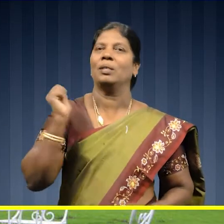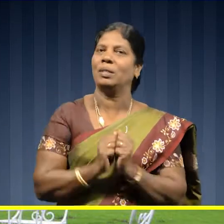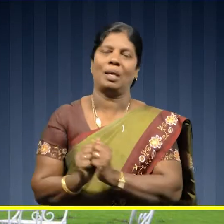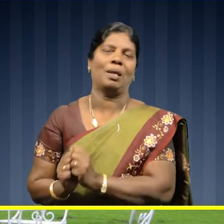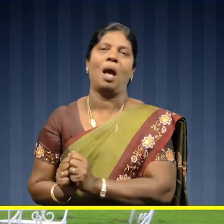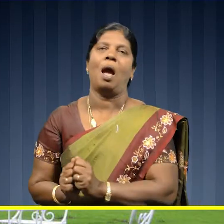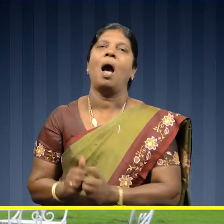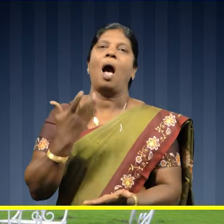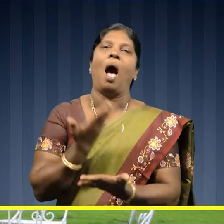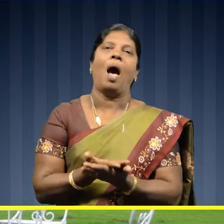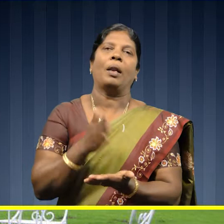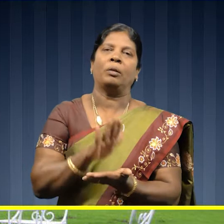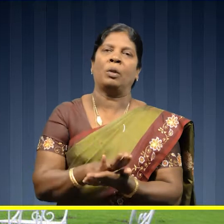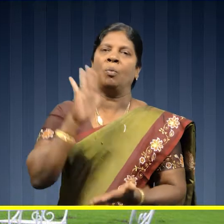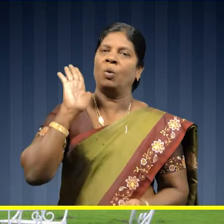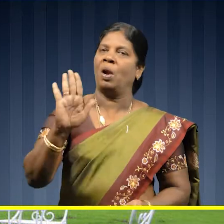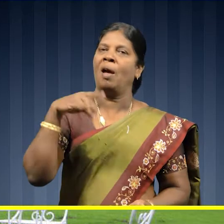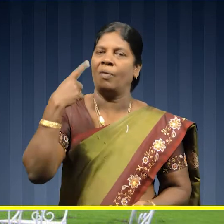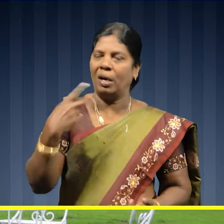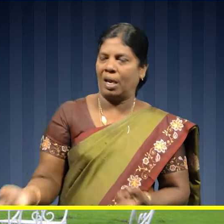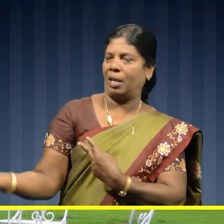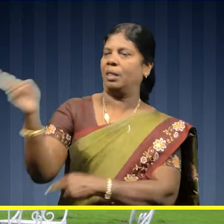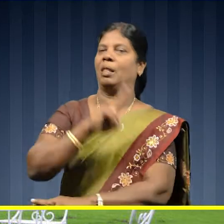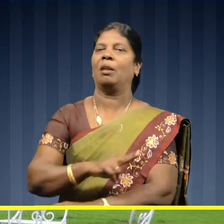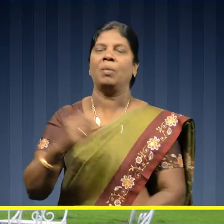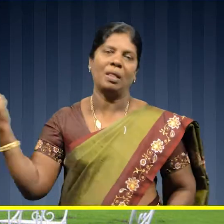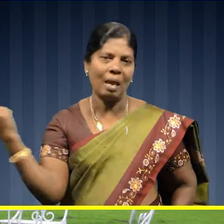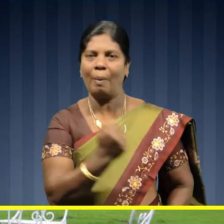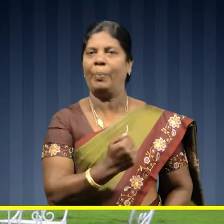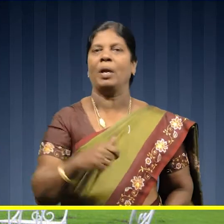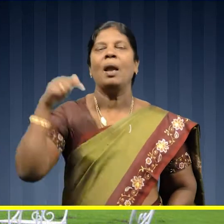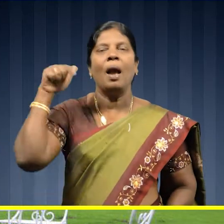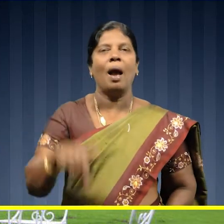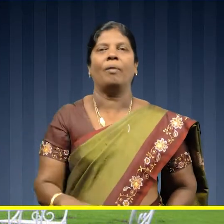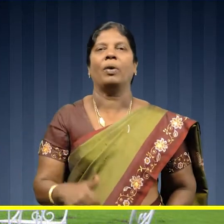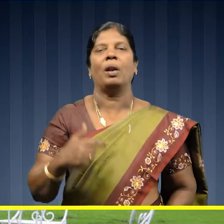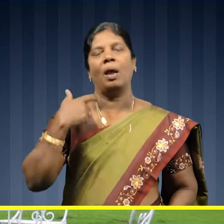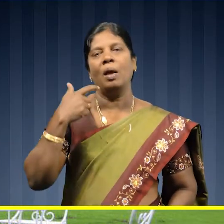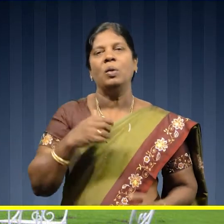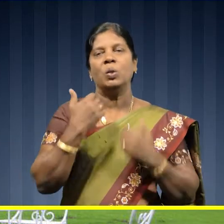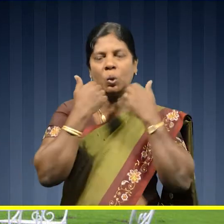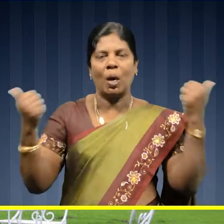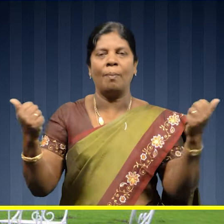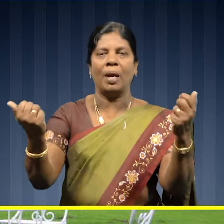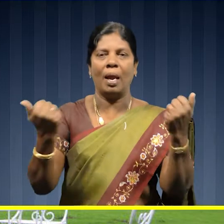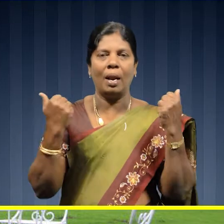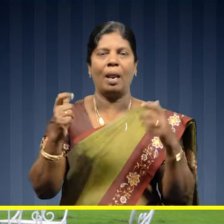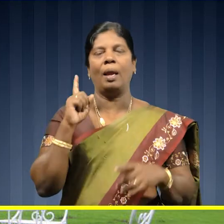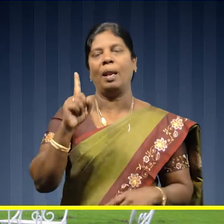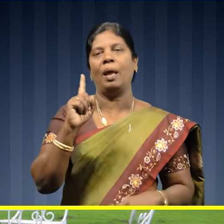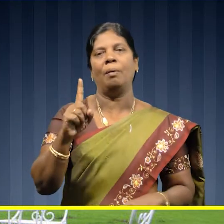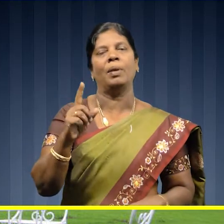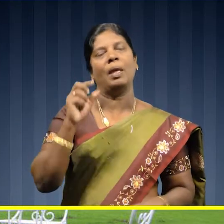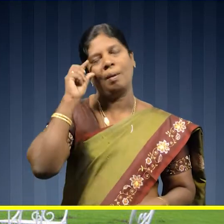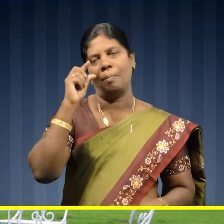இருந்தவர்கள் அர்த்தமுள்ள வாழ்க்கைக்கு எப்படி திரும்பி வந்தார்கள், அந்த வாழ்க்கையினுடைய சுகம் என்ன